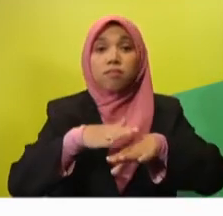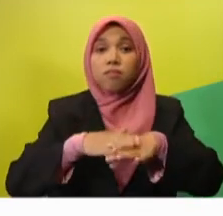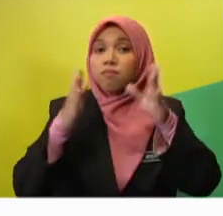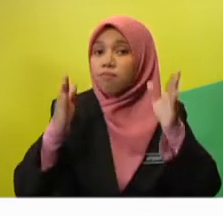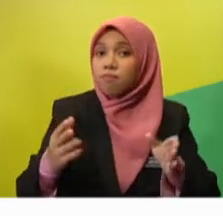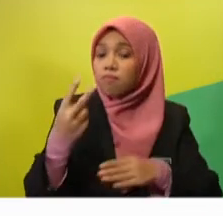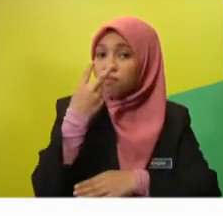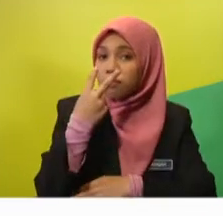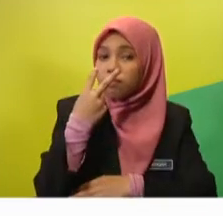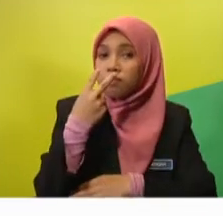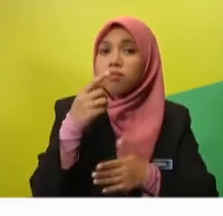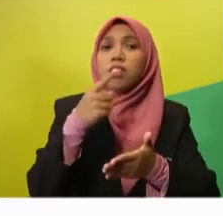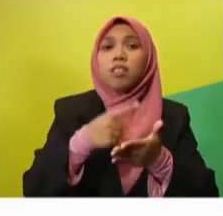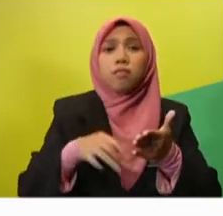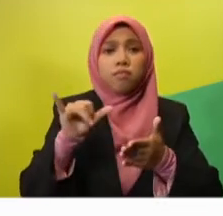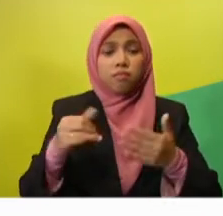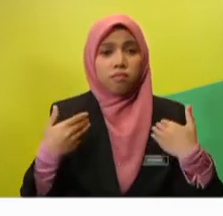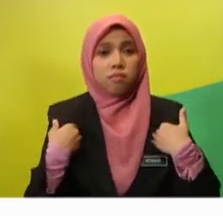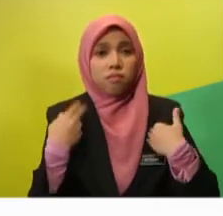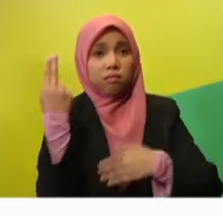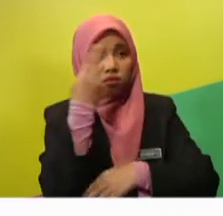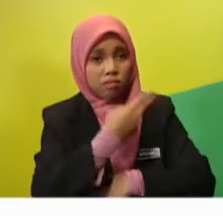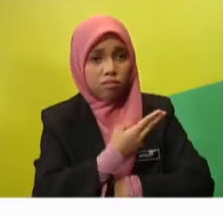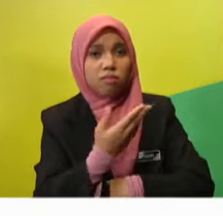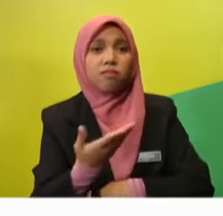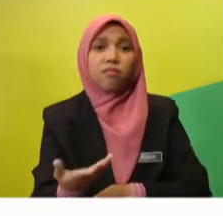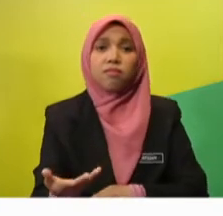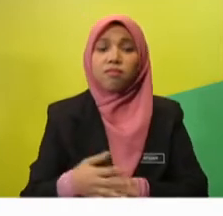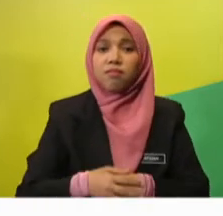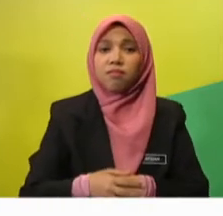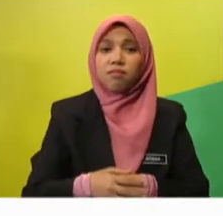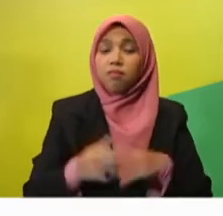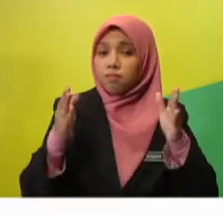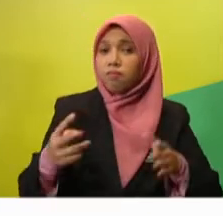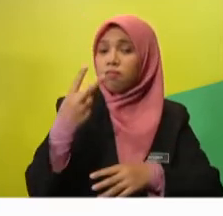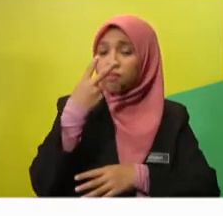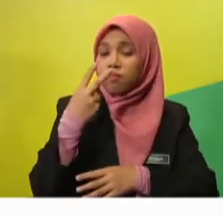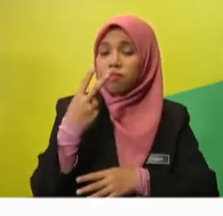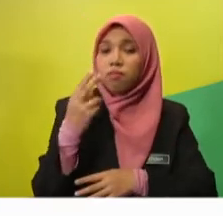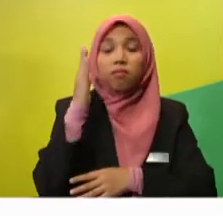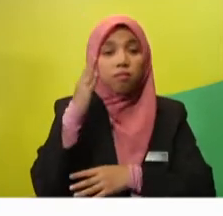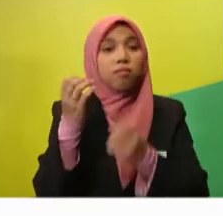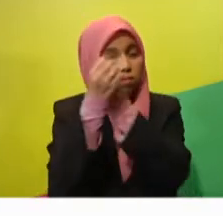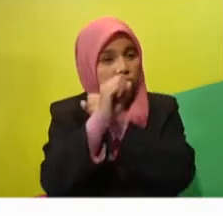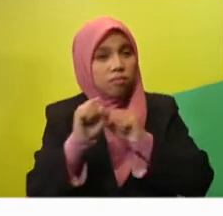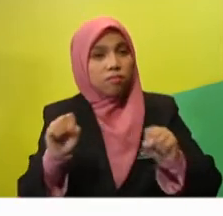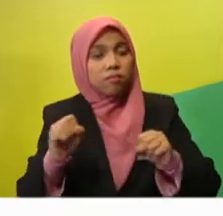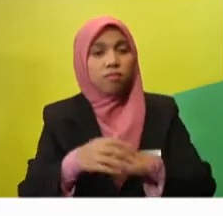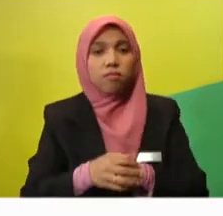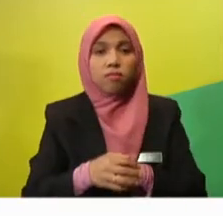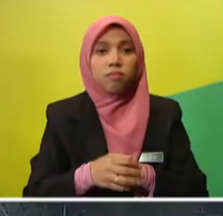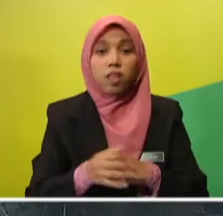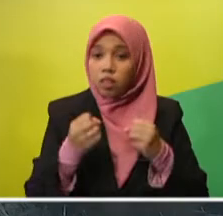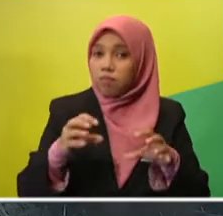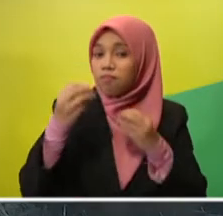apa yang ada di depan dia. Jadi klien akan bersedia dengan apa sebarang halangan yang ada. Okey, apabila dia memberitahu